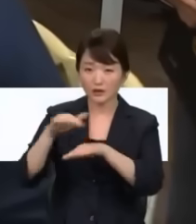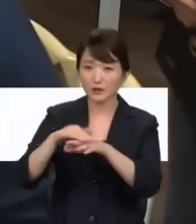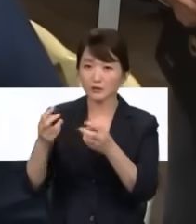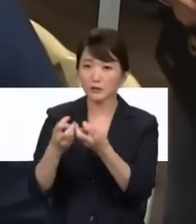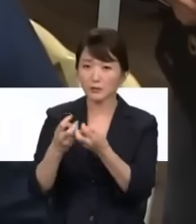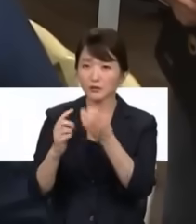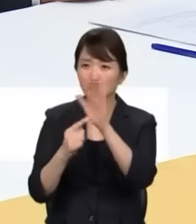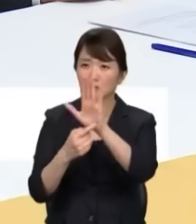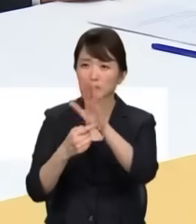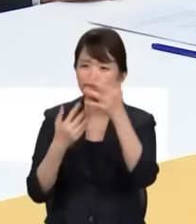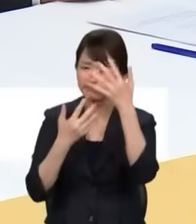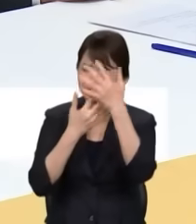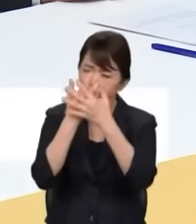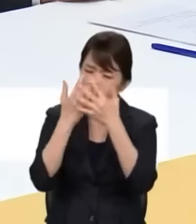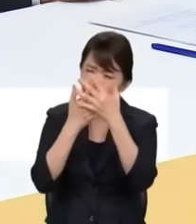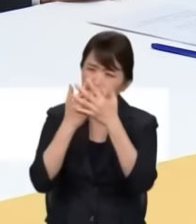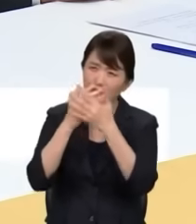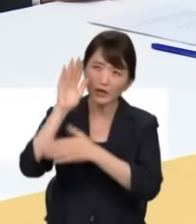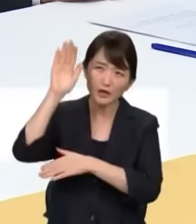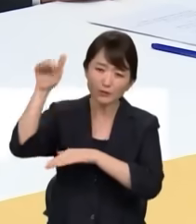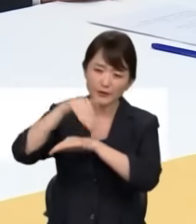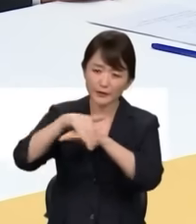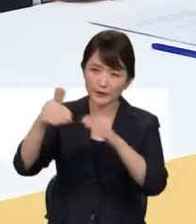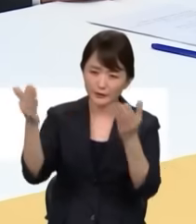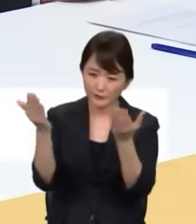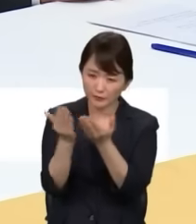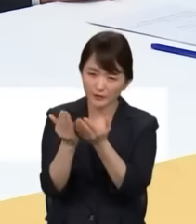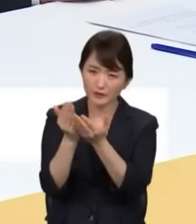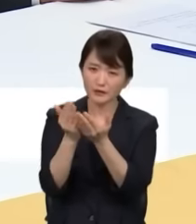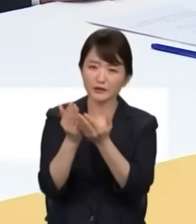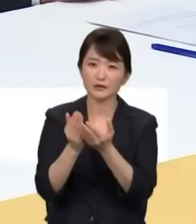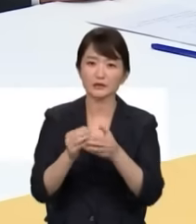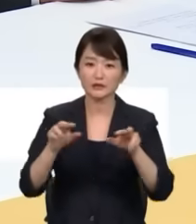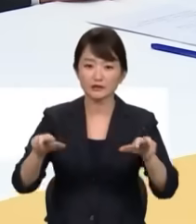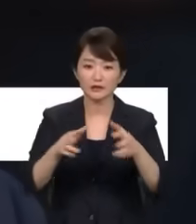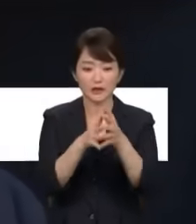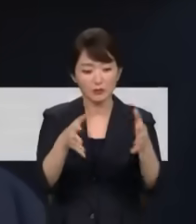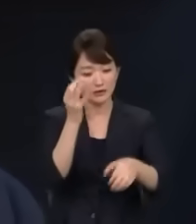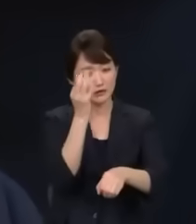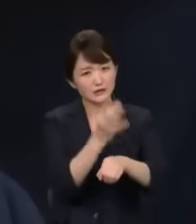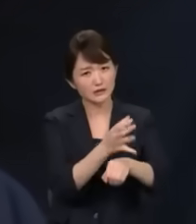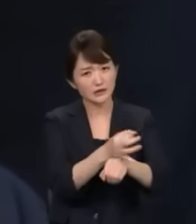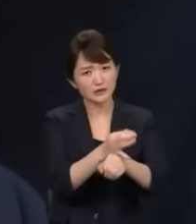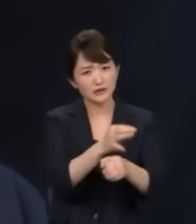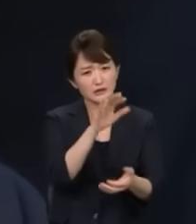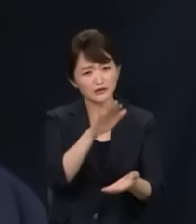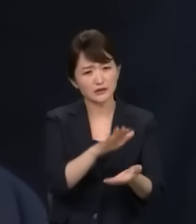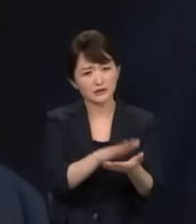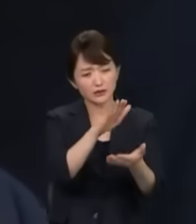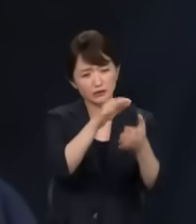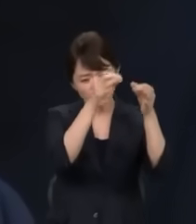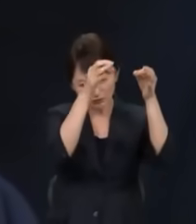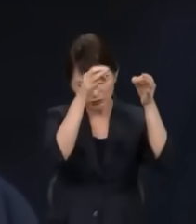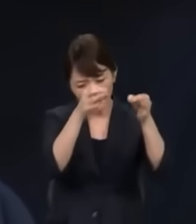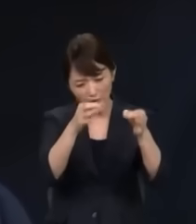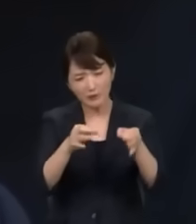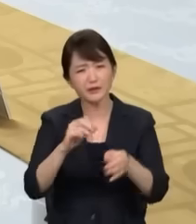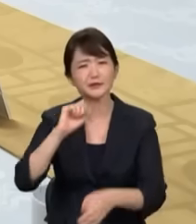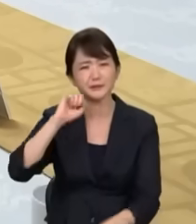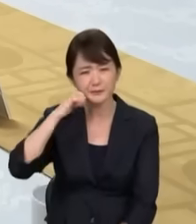큰 중장기에 초점을 맞춘 만큼 당장 과열된 시장을 잠재우긴 역부족이란 평가가